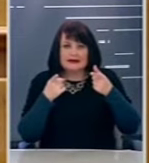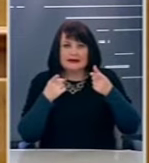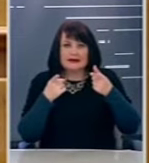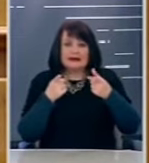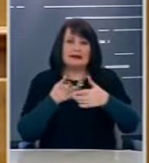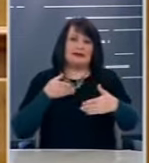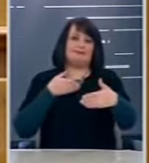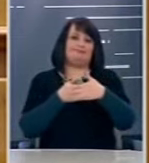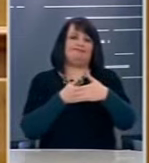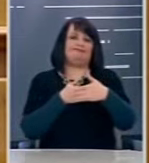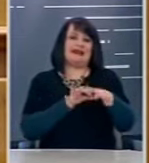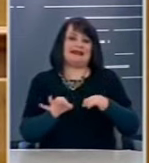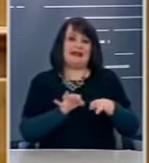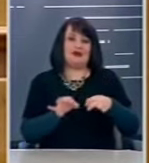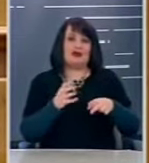στρατηγικό αδιέξοδο.